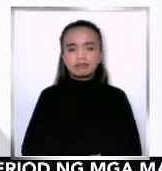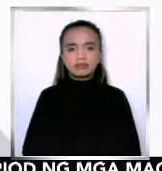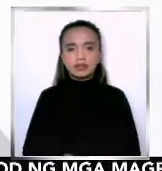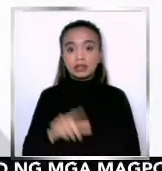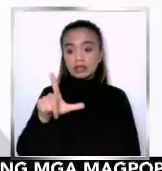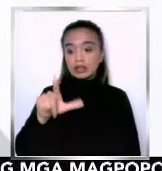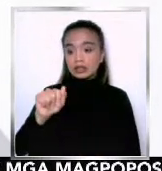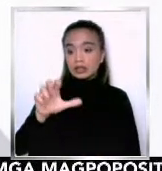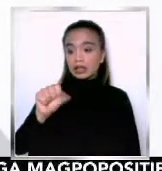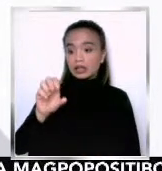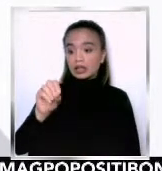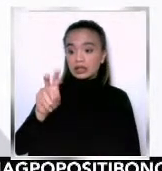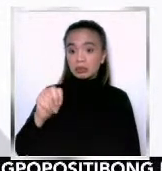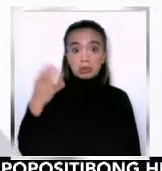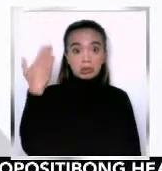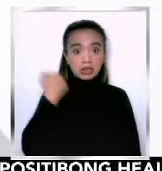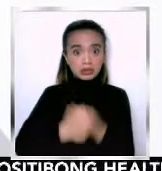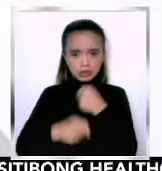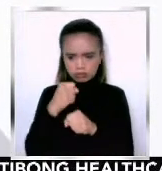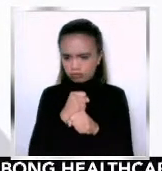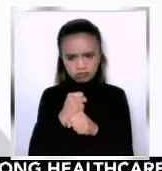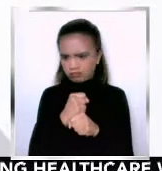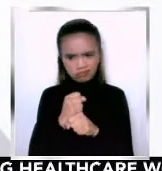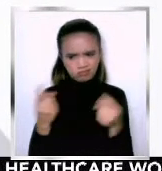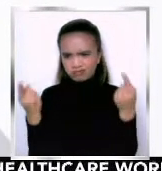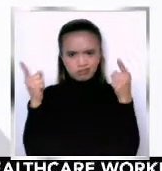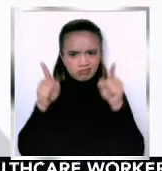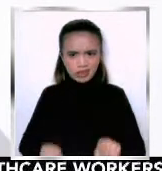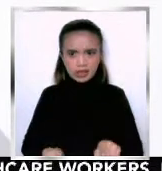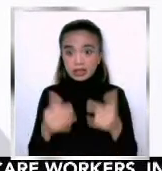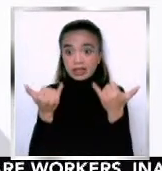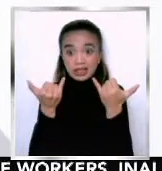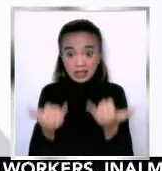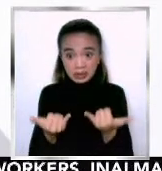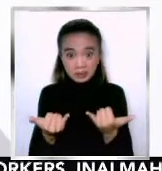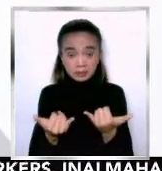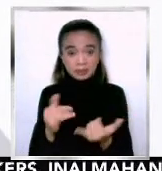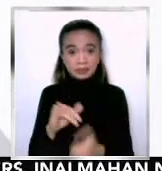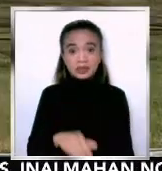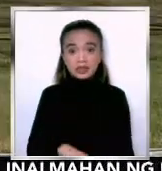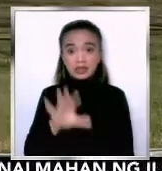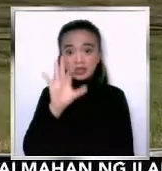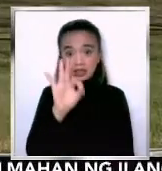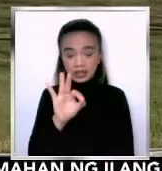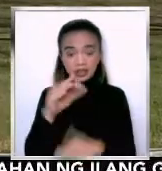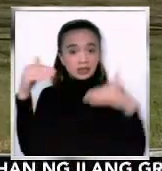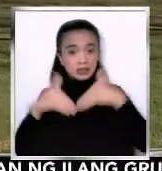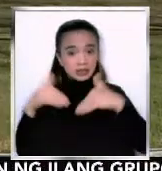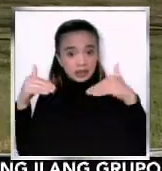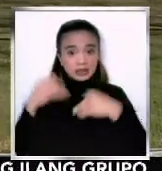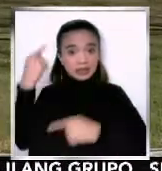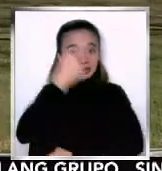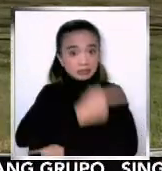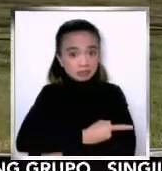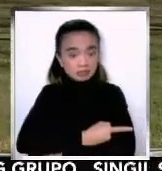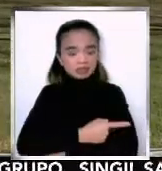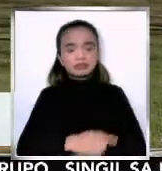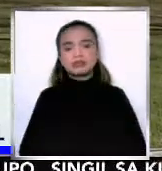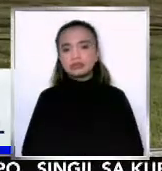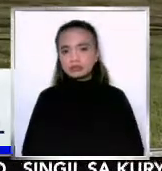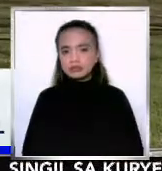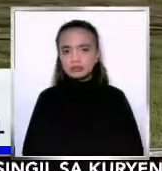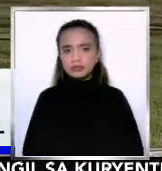nakaraan taon, hindi ito nangyari, lalo na daw ngayon na 9 session days na lang ang natitira. Ang panukalang batas para